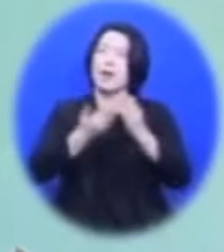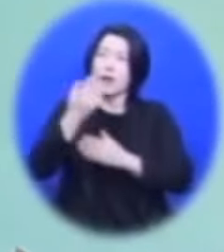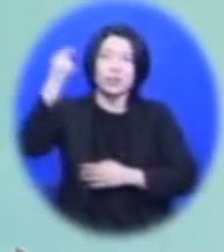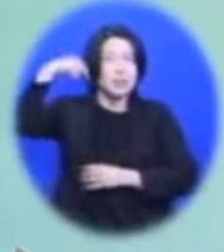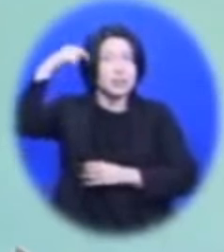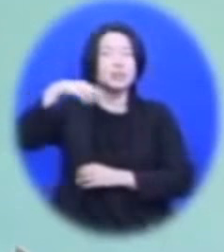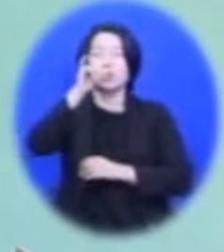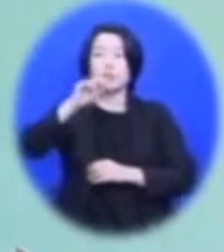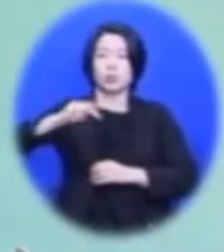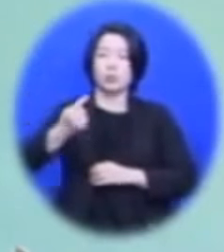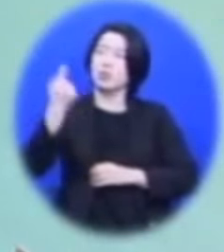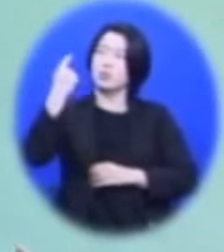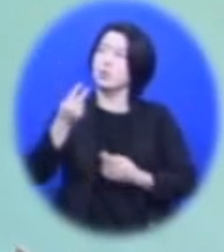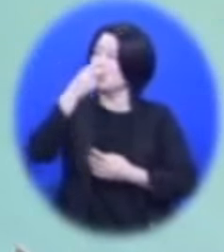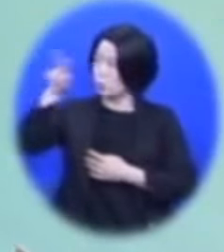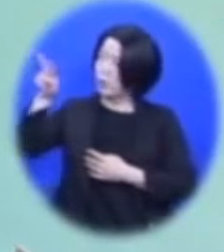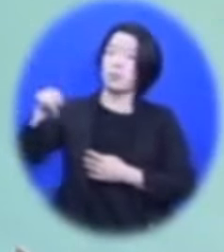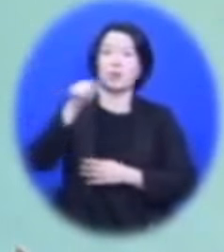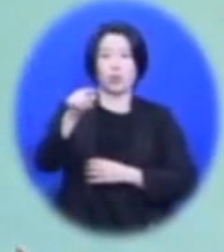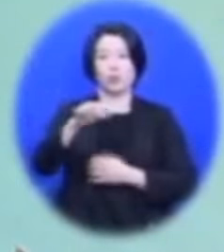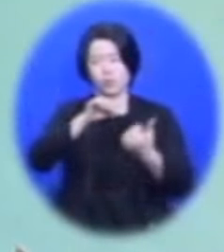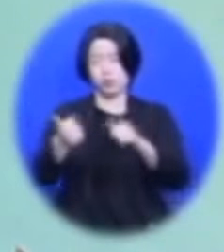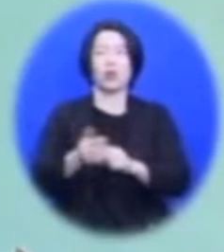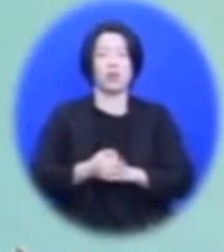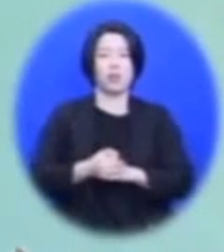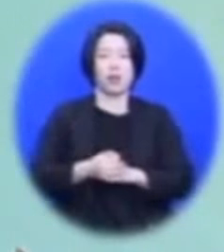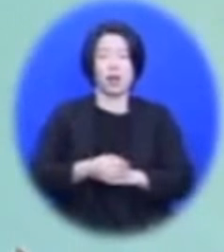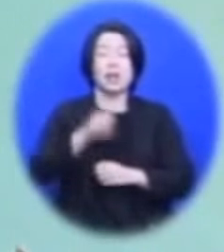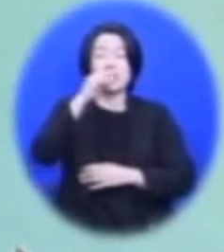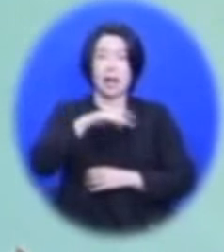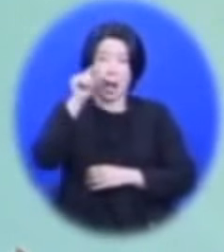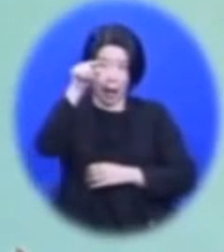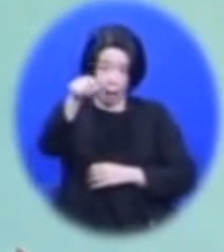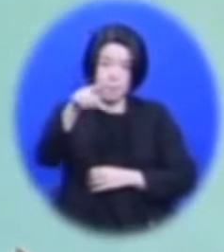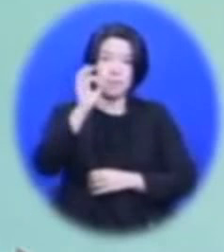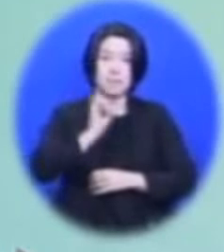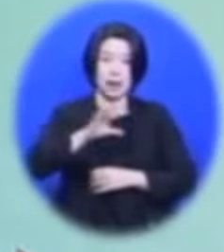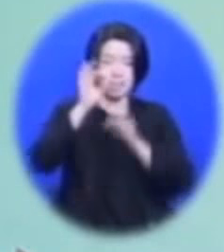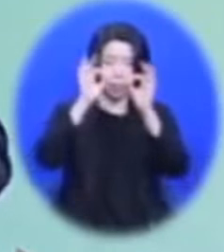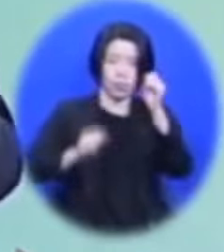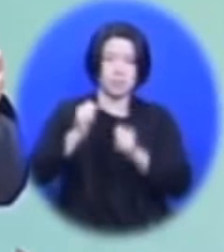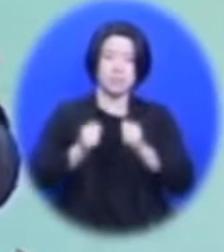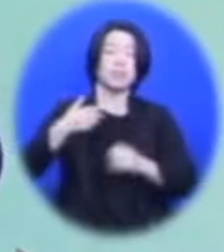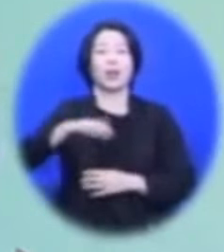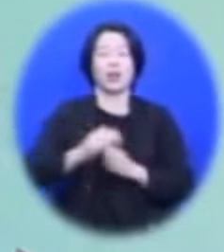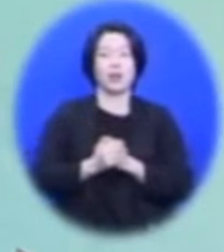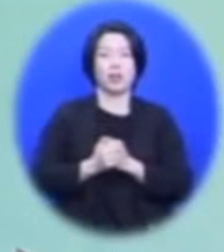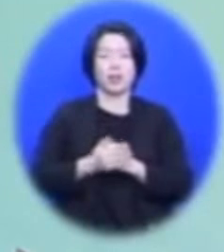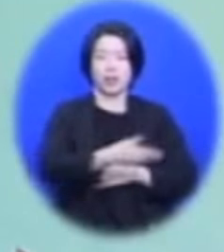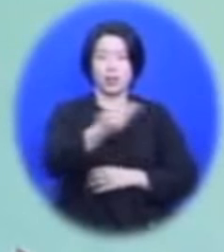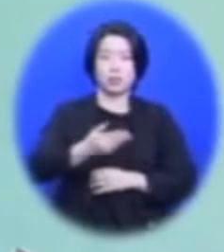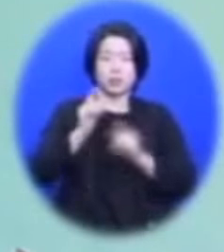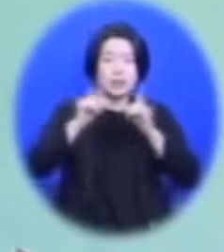느끼든지 뒤돌아보면 넌 죽는다. 그냥 앞만 보고 달려가라. 여러분, 지옥에서